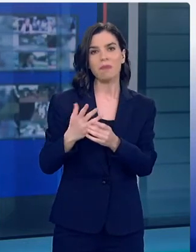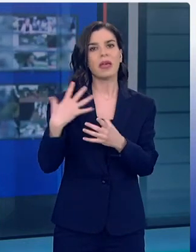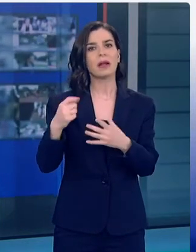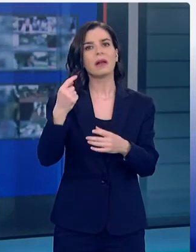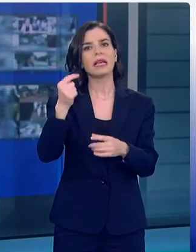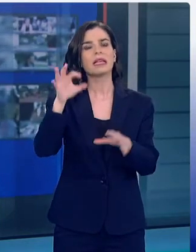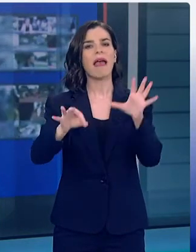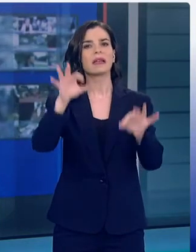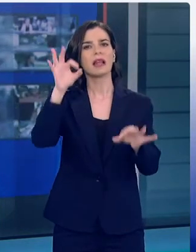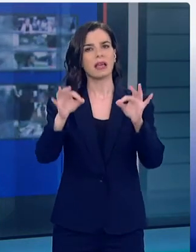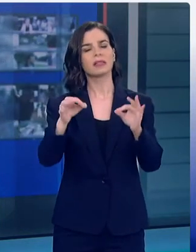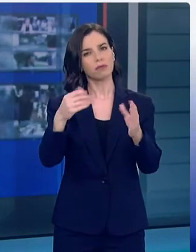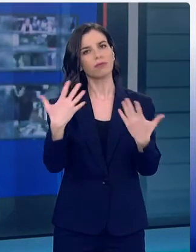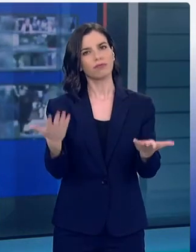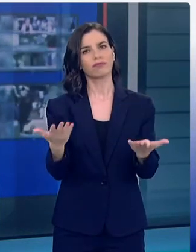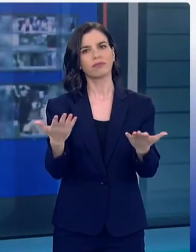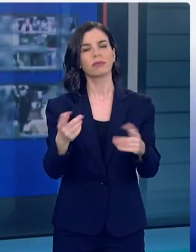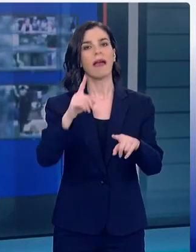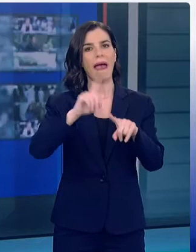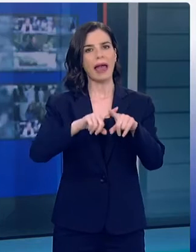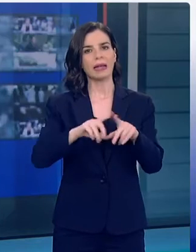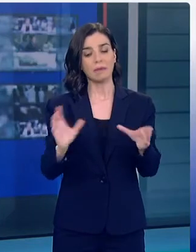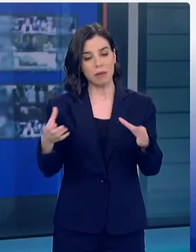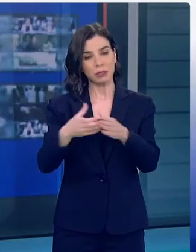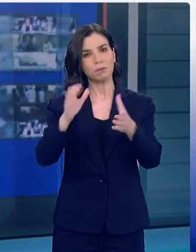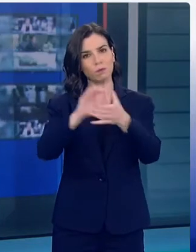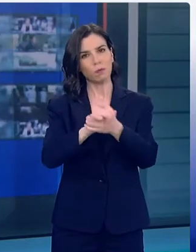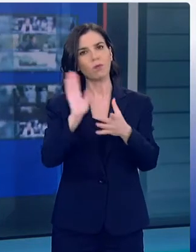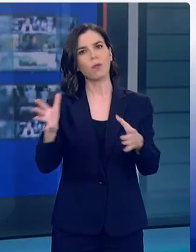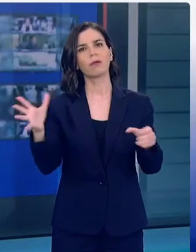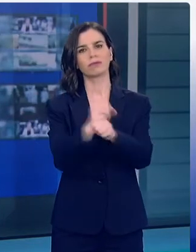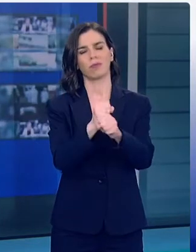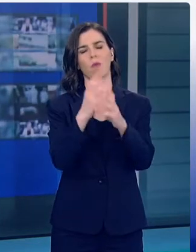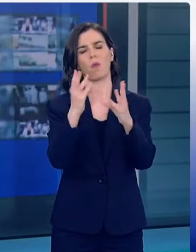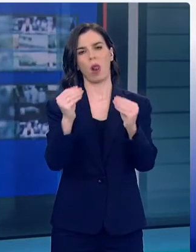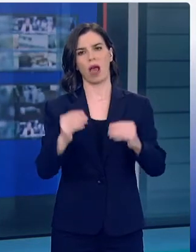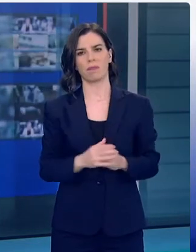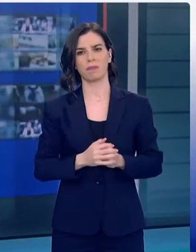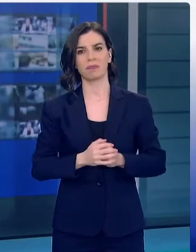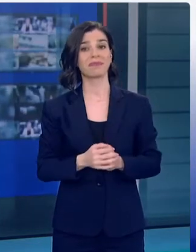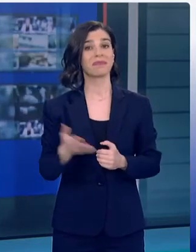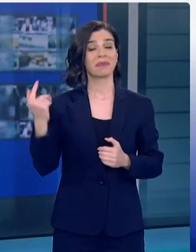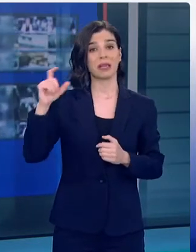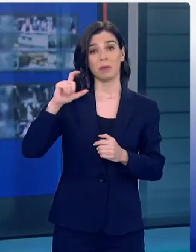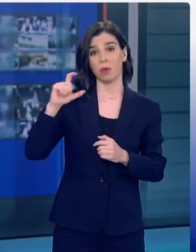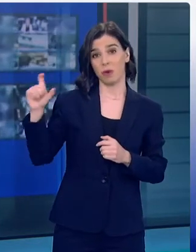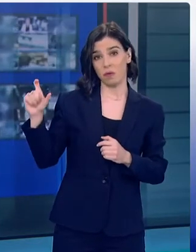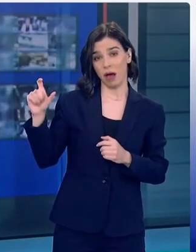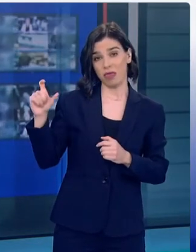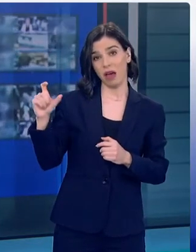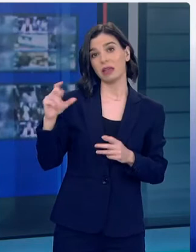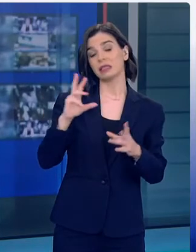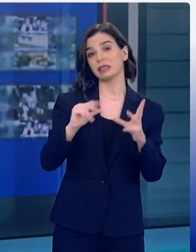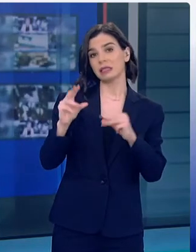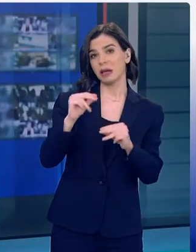επιβεβαίωσαν τον απόλυτο κανόνα. Οι Έλληνες μπορούμε ενωμένοι να καταφέρουμε πολλά. Και αν όλη την προηγούμενη εβδομάδα ήταν στη συζήτηση